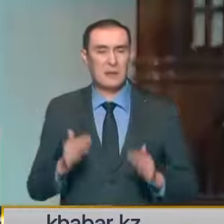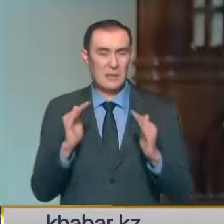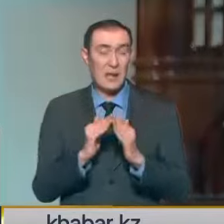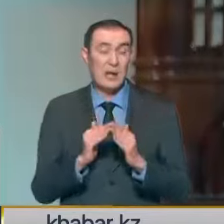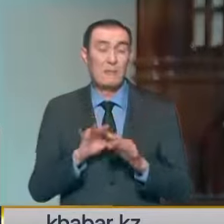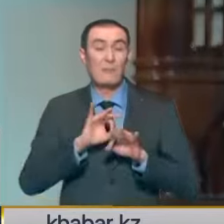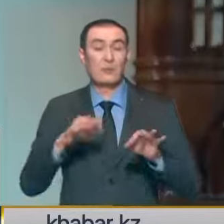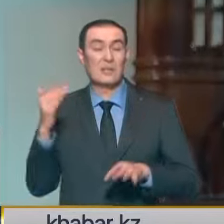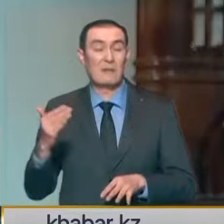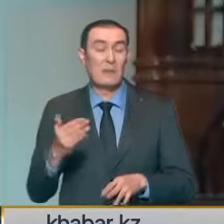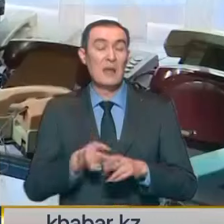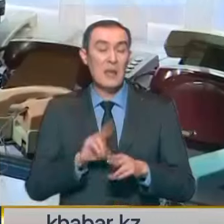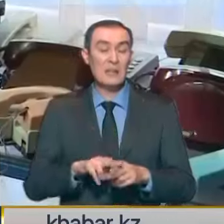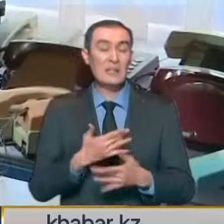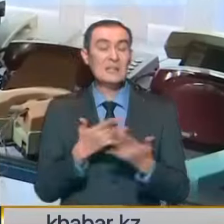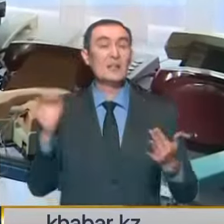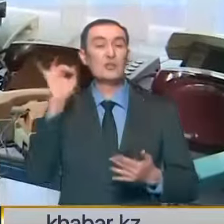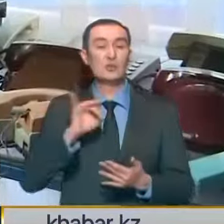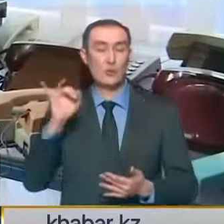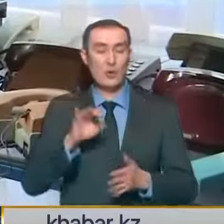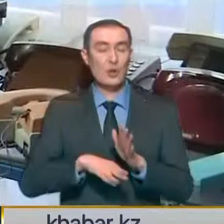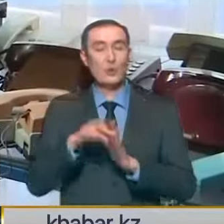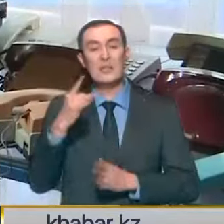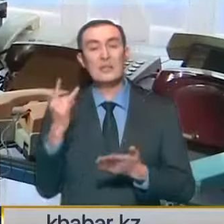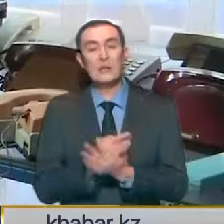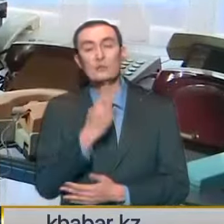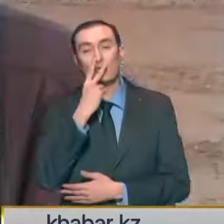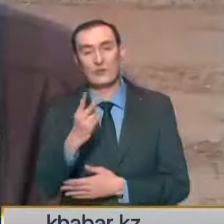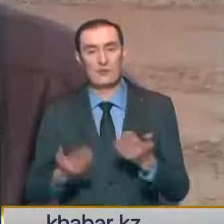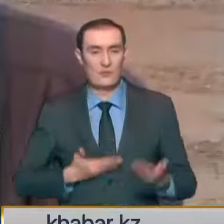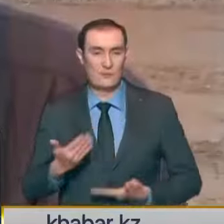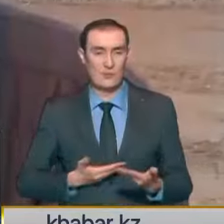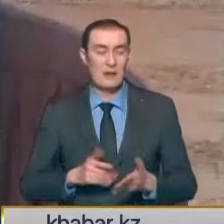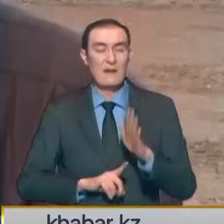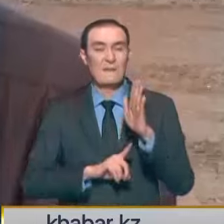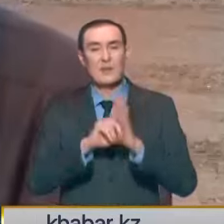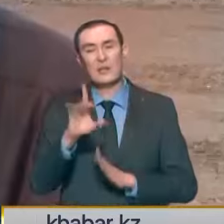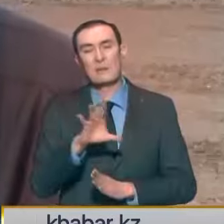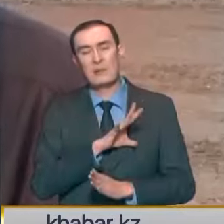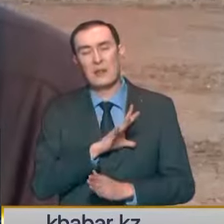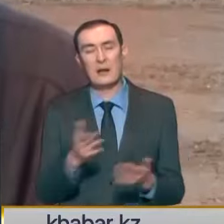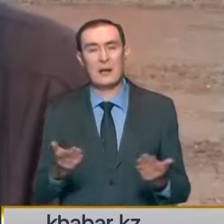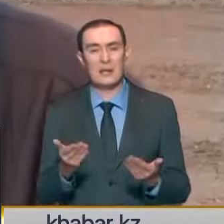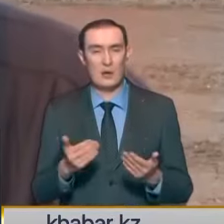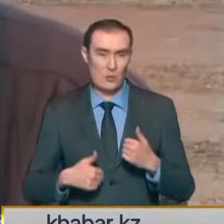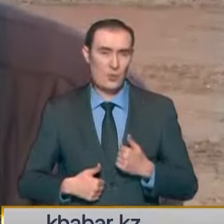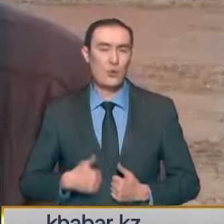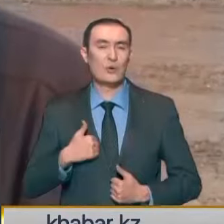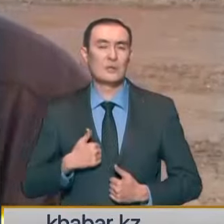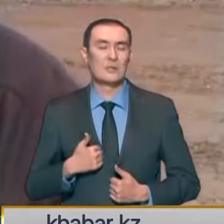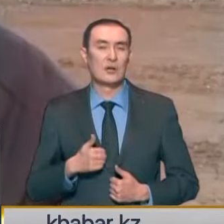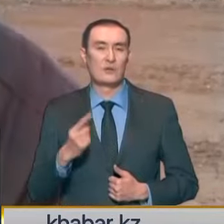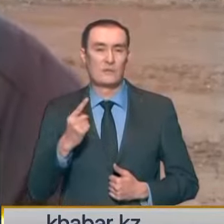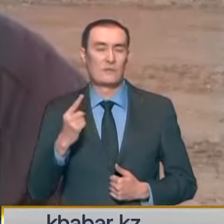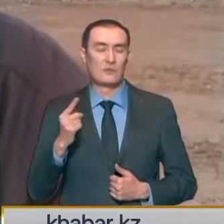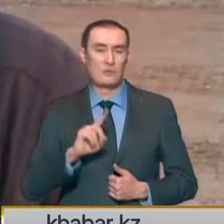словам Мурата Сергибаева, это целая история, и лучше один раз увидеть. Вначале была какая-то гордость, конечно, в